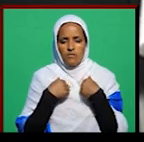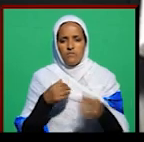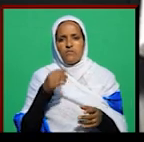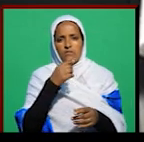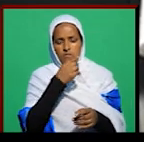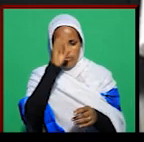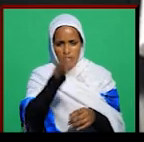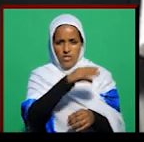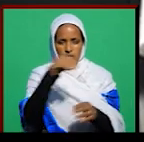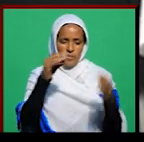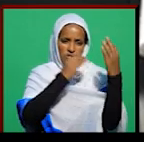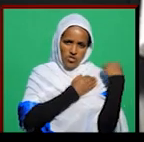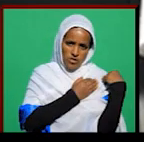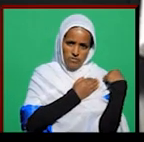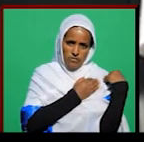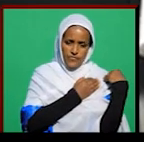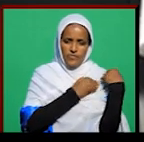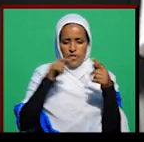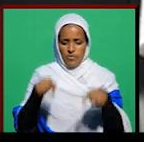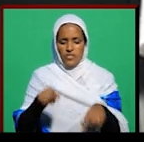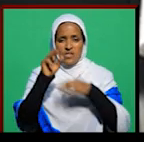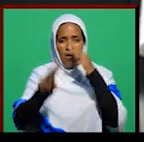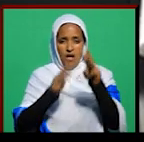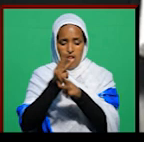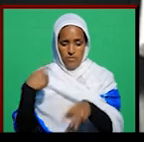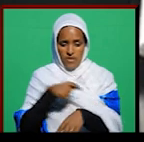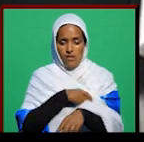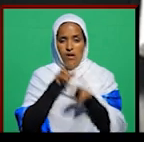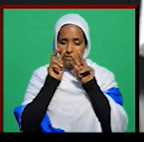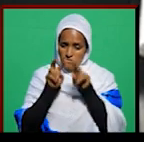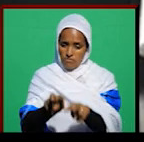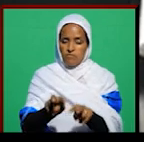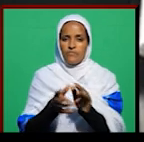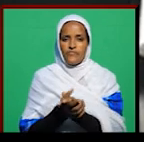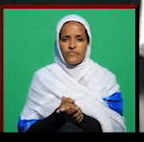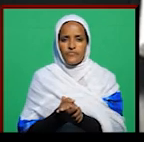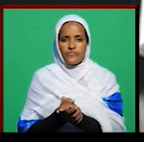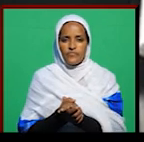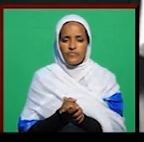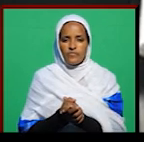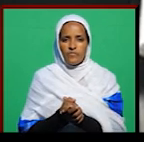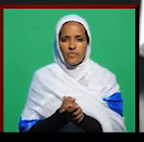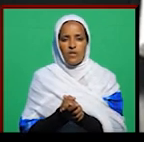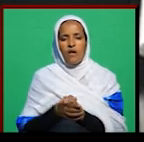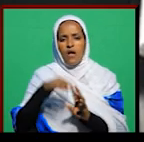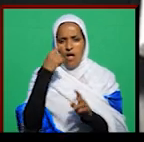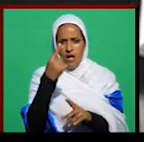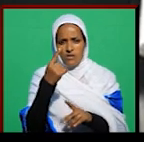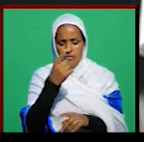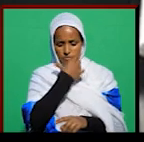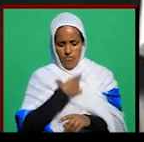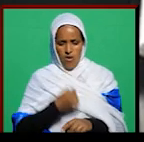ብሎ ማይተም መሸከም፣ ምክንያቱም አሁን በዚህ ዓለም ስንመለከት እንደው ምሳሌ ከዚህ ዓለም ብንወስድ እንደው